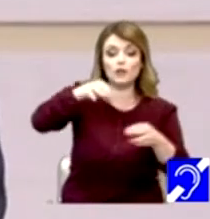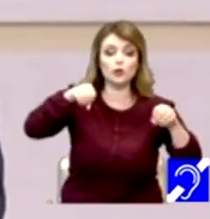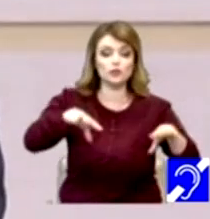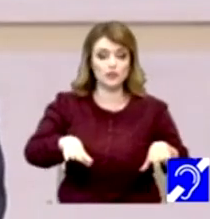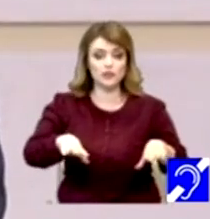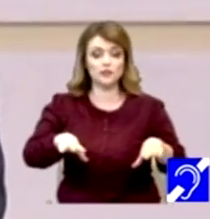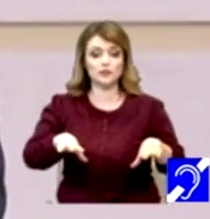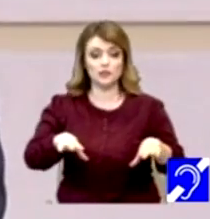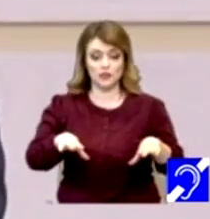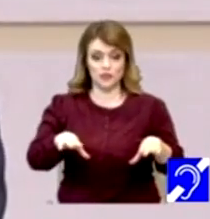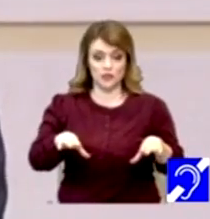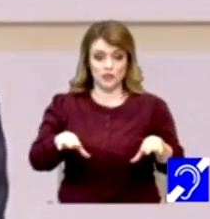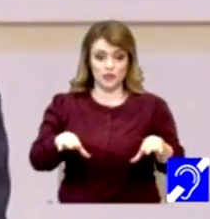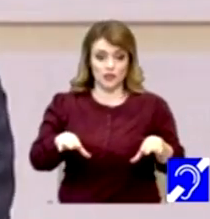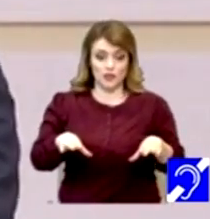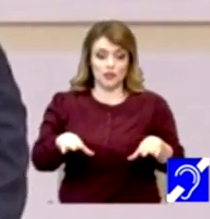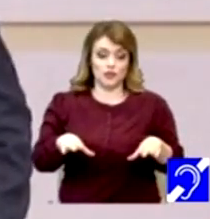hotărâre